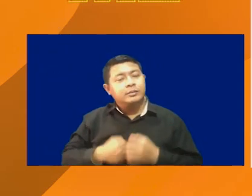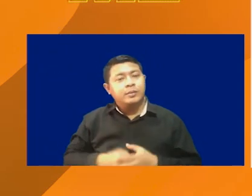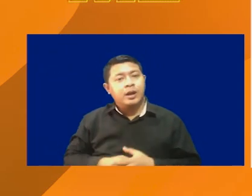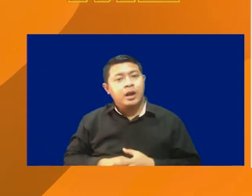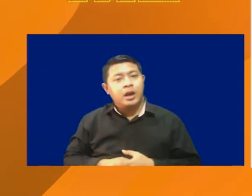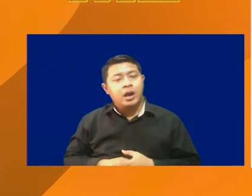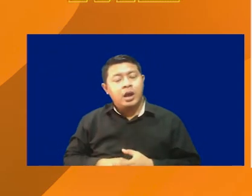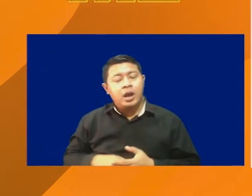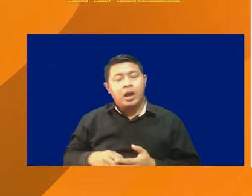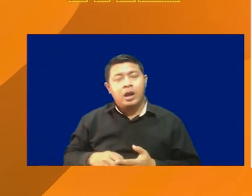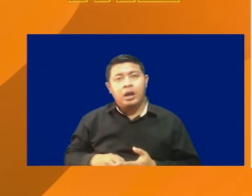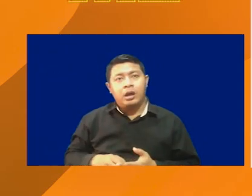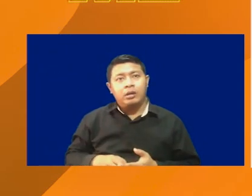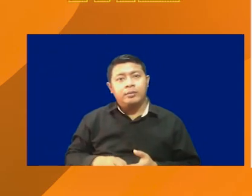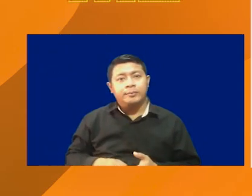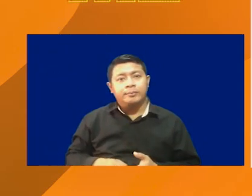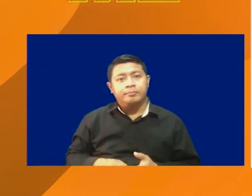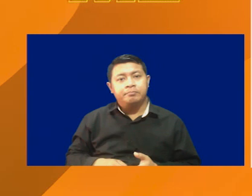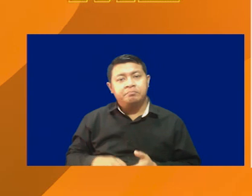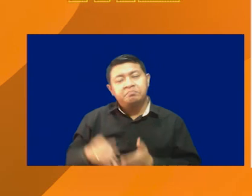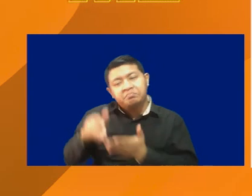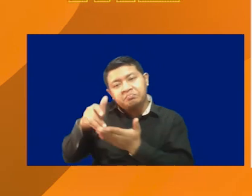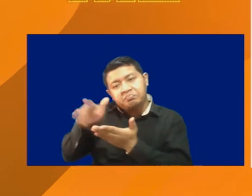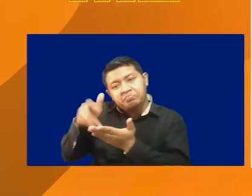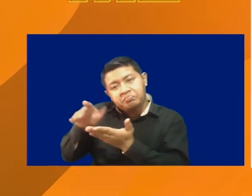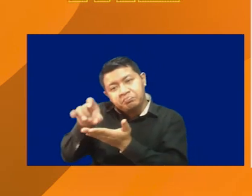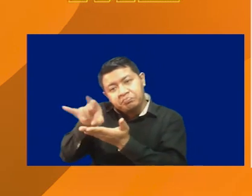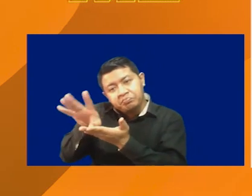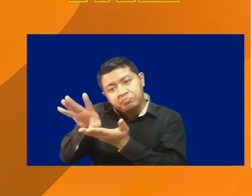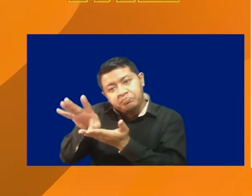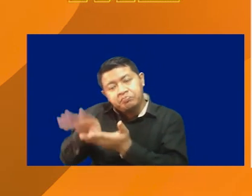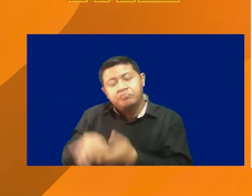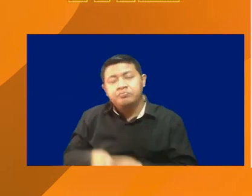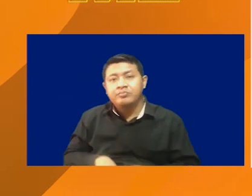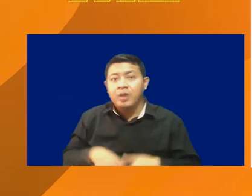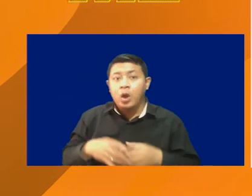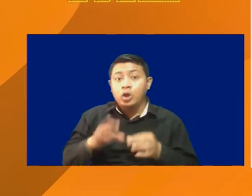Tidak diakui sebagai anak. Atau dikucilkan.